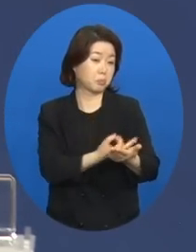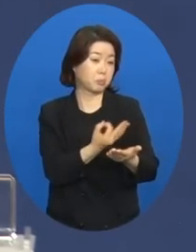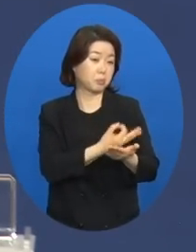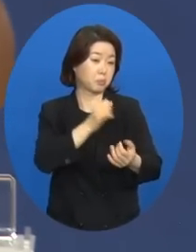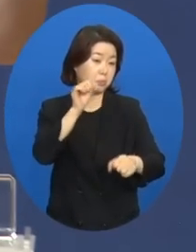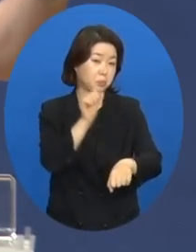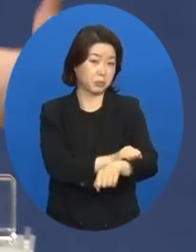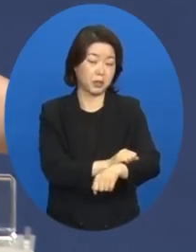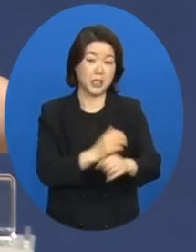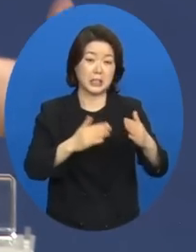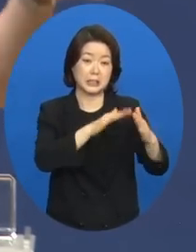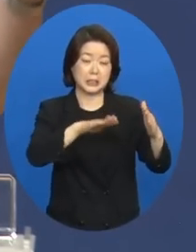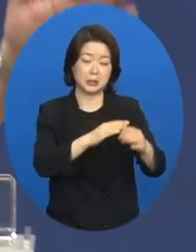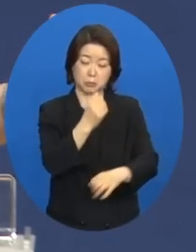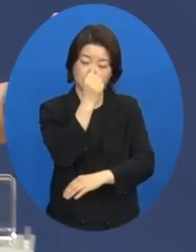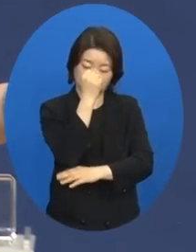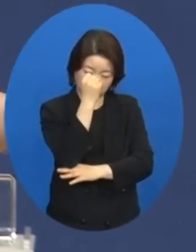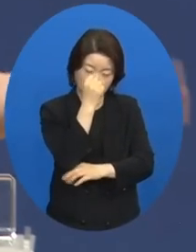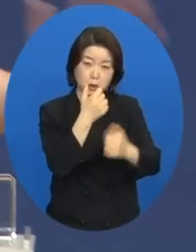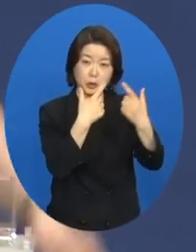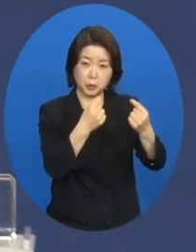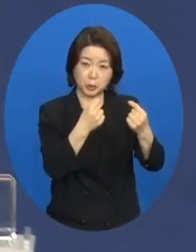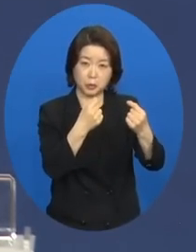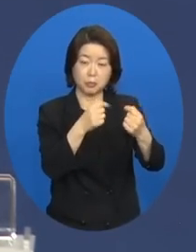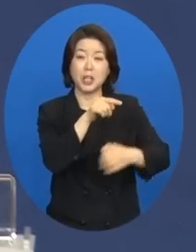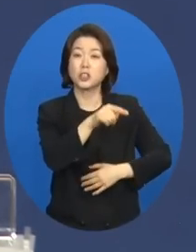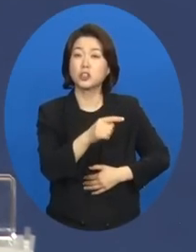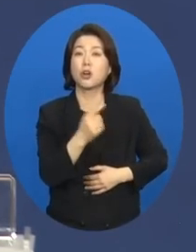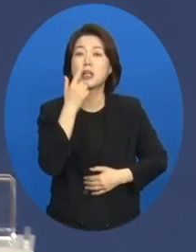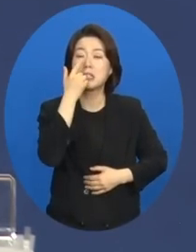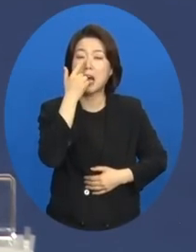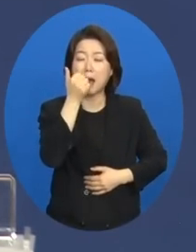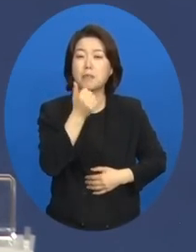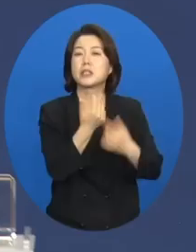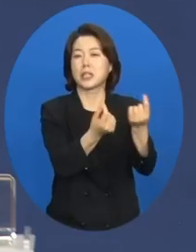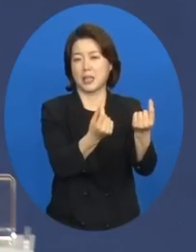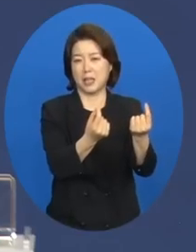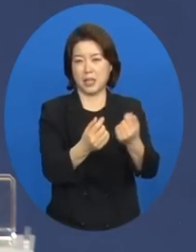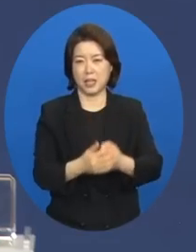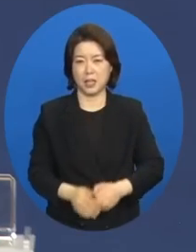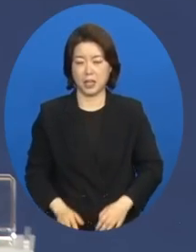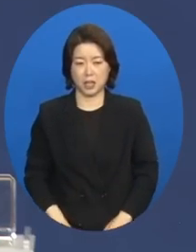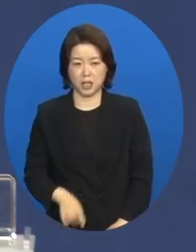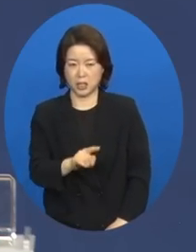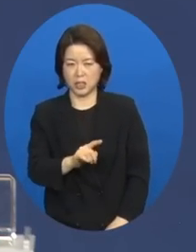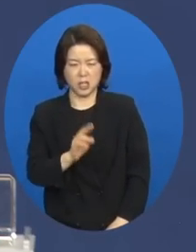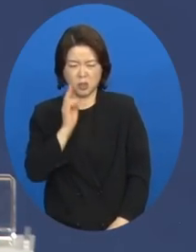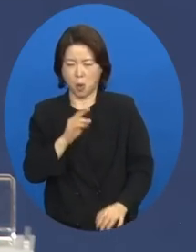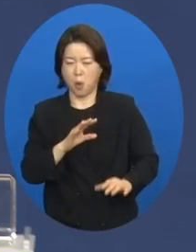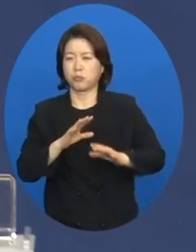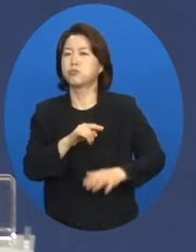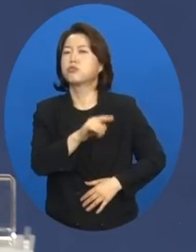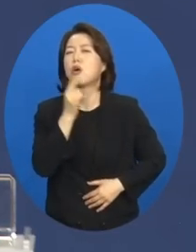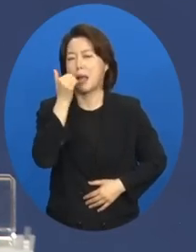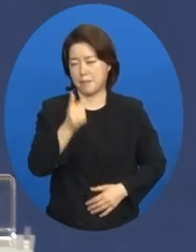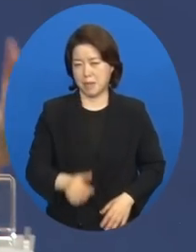의지할 든든한 기둥처럼 담벼락같이 그런 분이긴 했어도 너무너무 무서운 분이었어요. 그냥